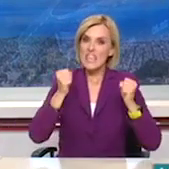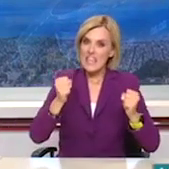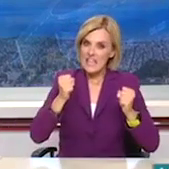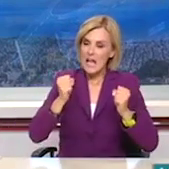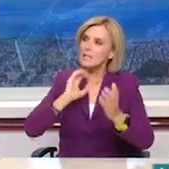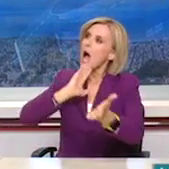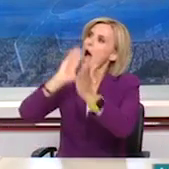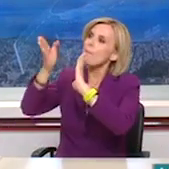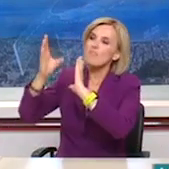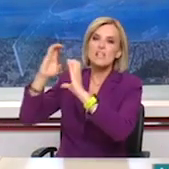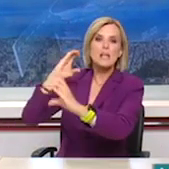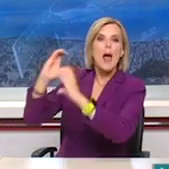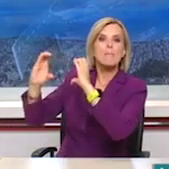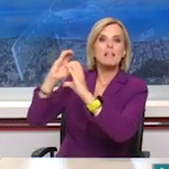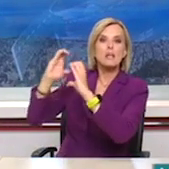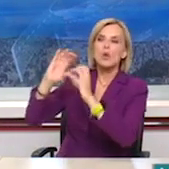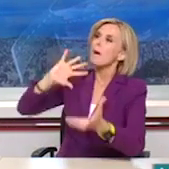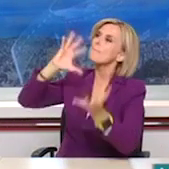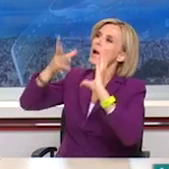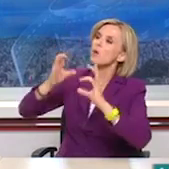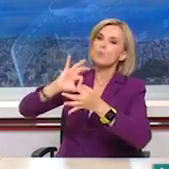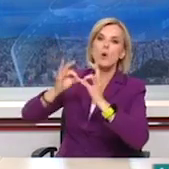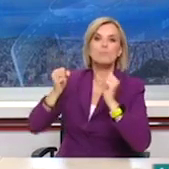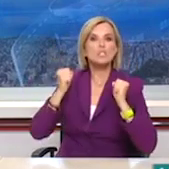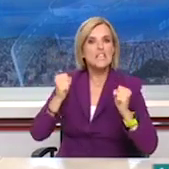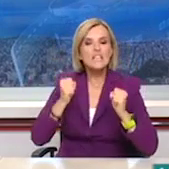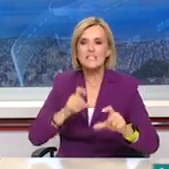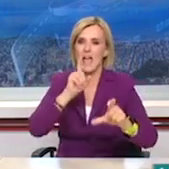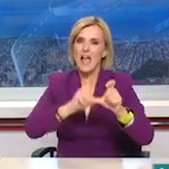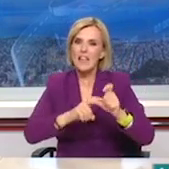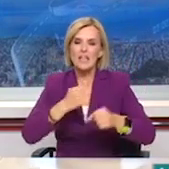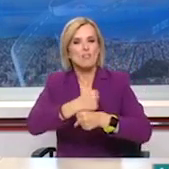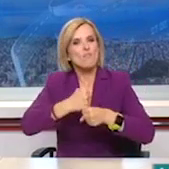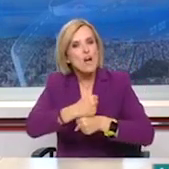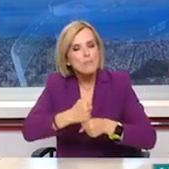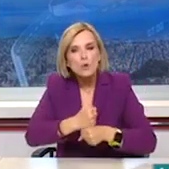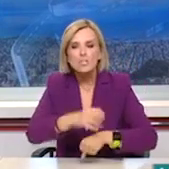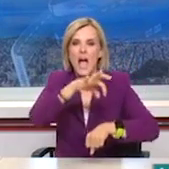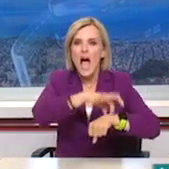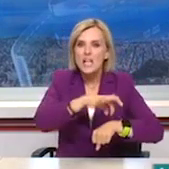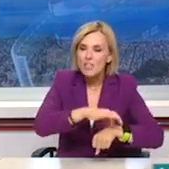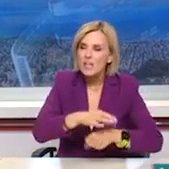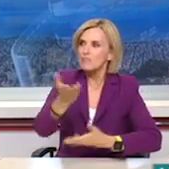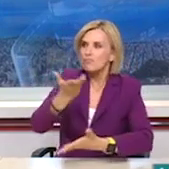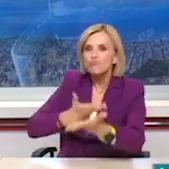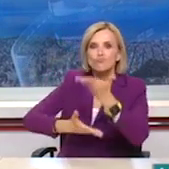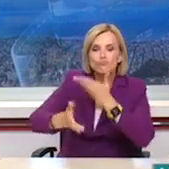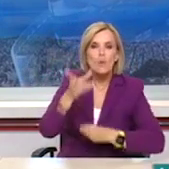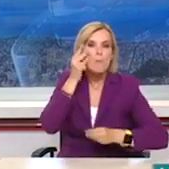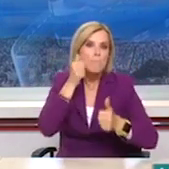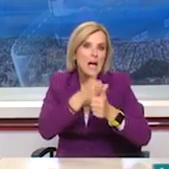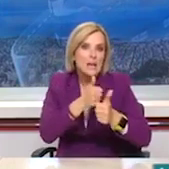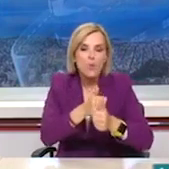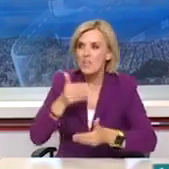Οργανισμό Υγείας, με τις ελληνικές ιατρικές εταιρείες για γενικότερα θέματα ασφάλειας των ασθενών σε σχέση με τον ιό και θα συνεχίσει να παρακολουθεί τις